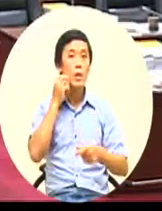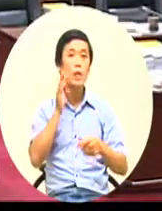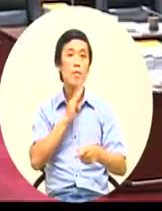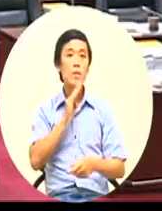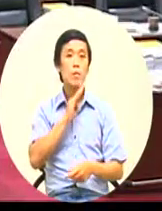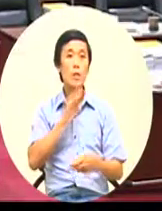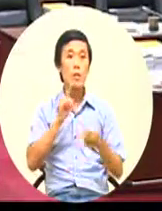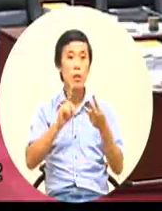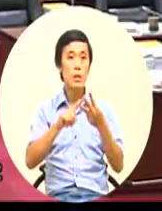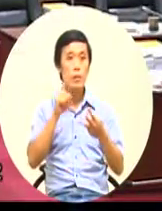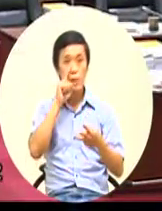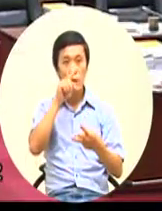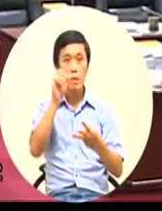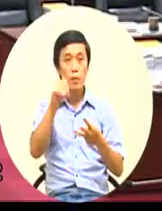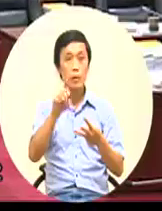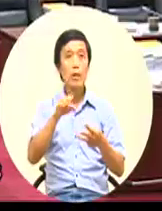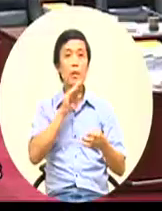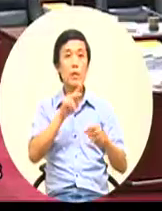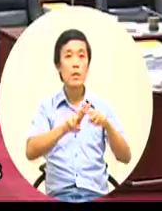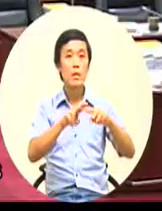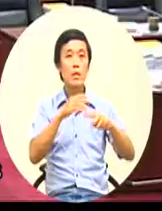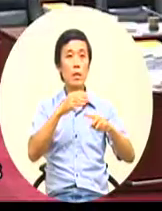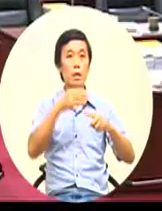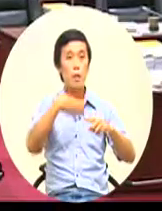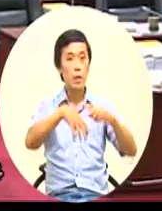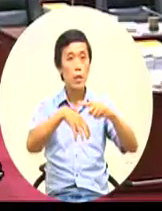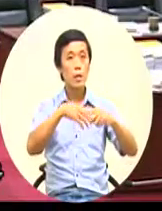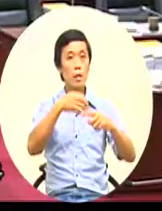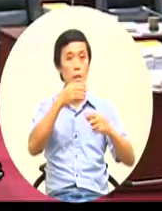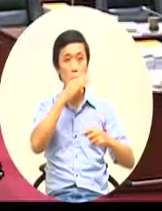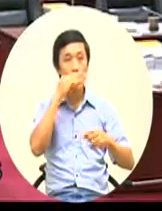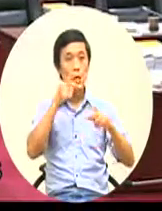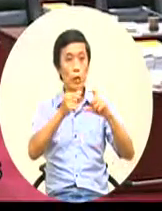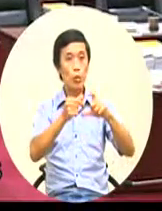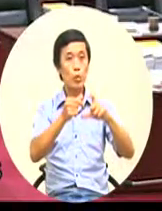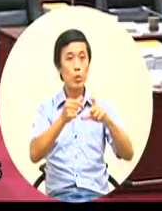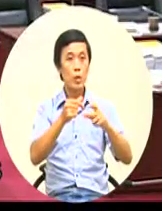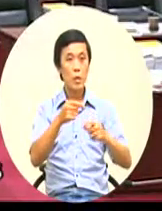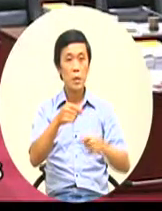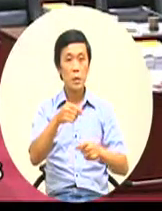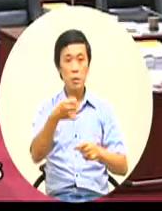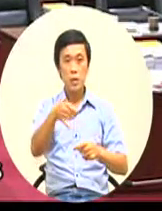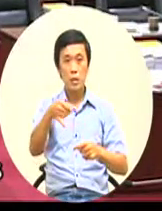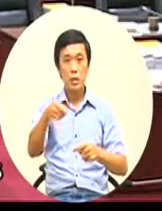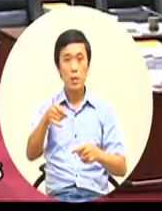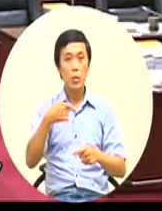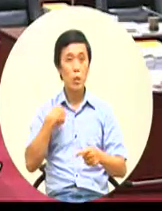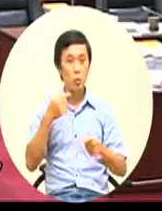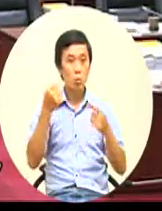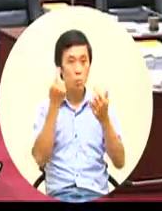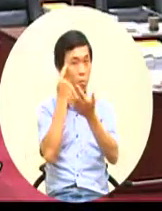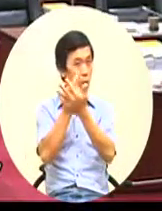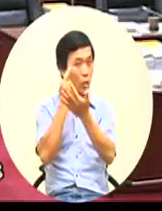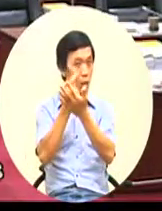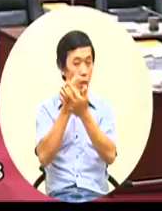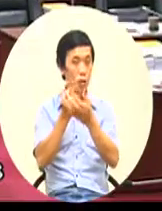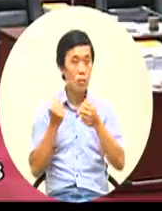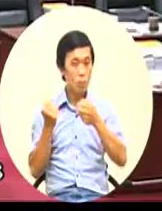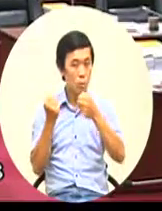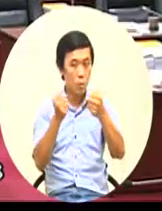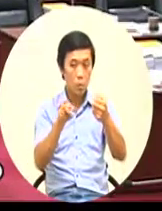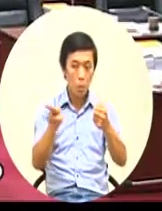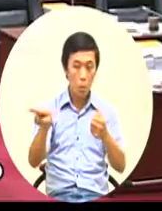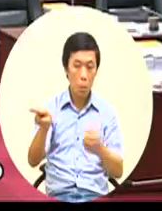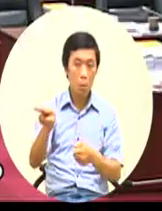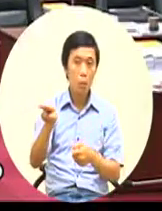政正中心的毒瘤。哇哦，他一讲，我的眼睛都亮起来。我每天经过，我就觉得这里应该要为苓雅区的人